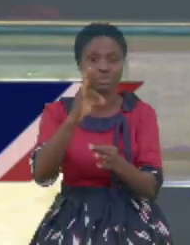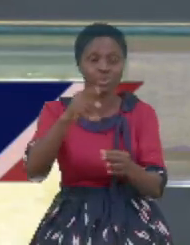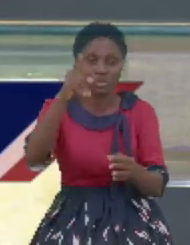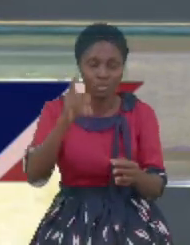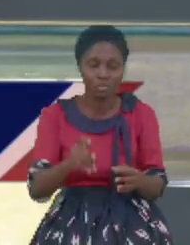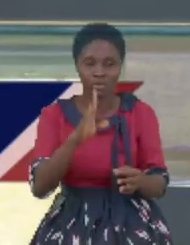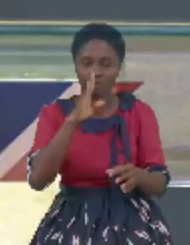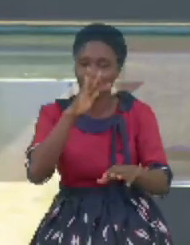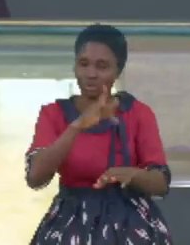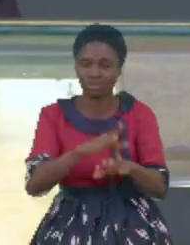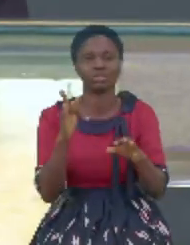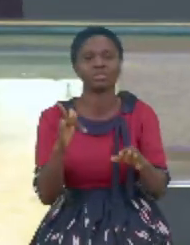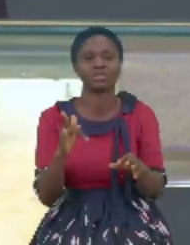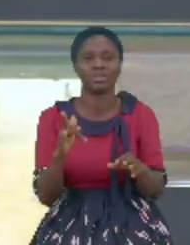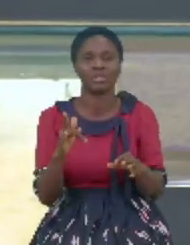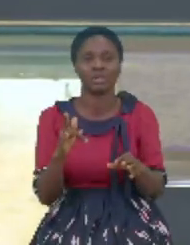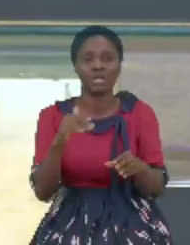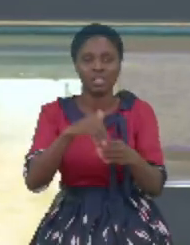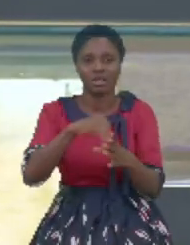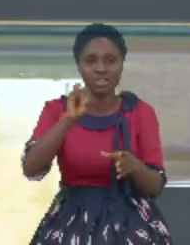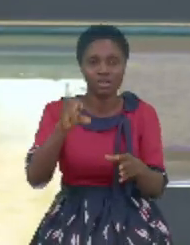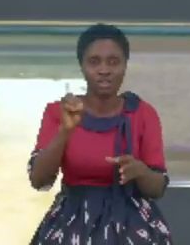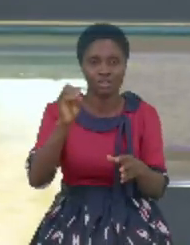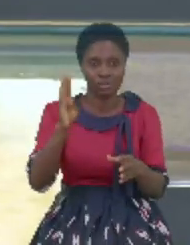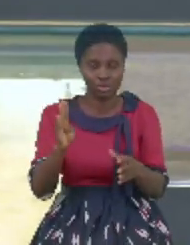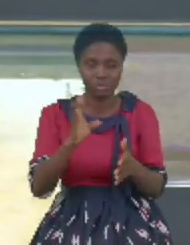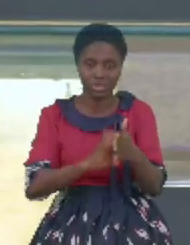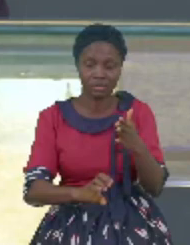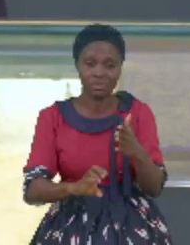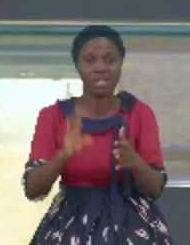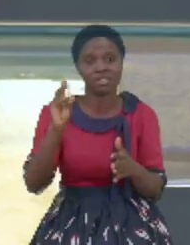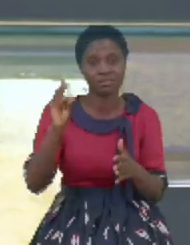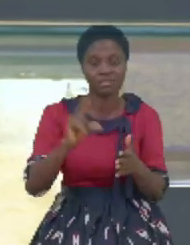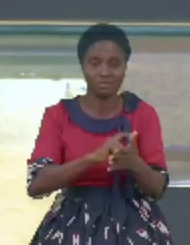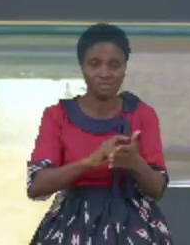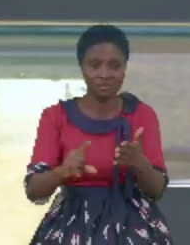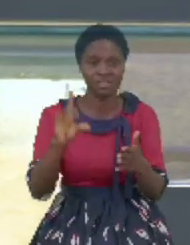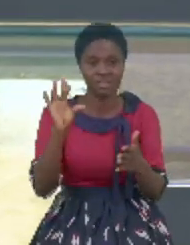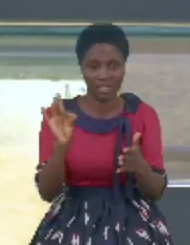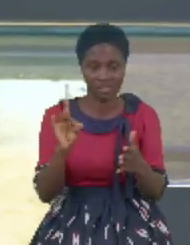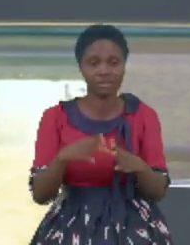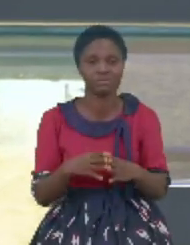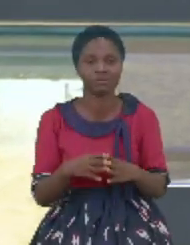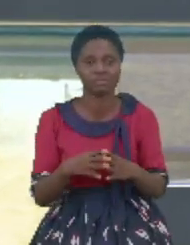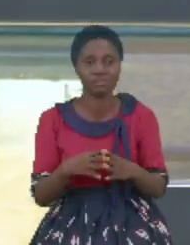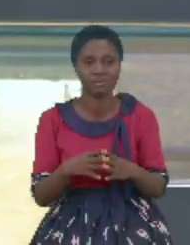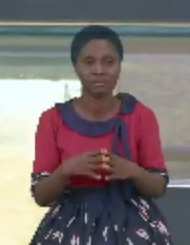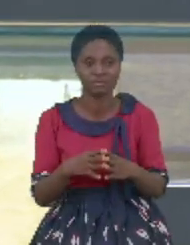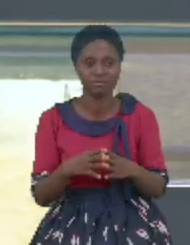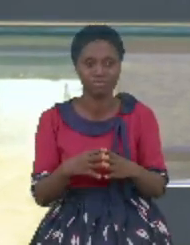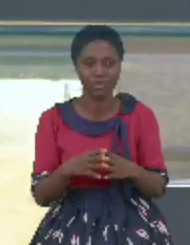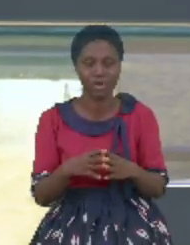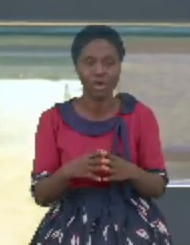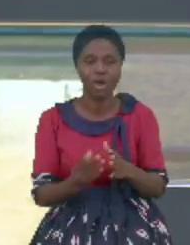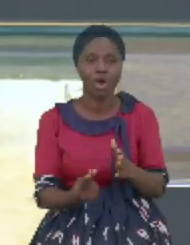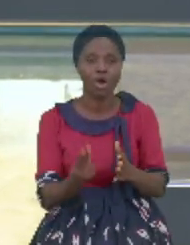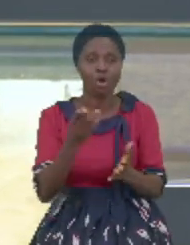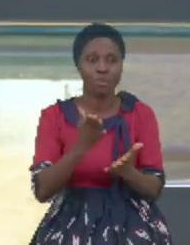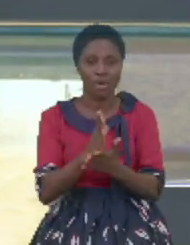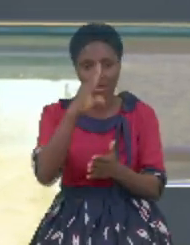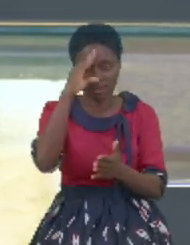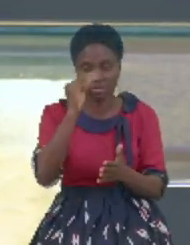restauration, votre esprit doit être réveillé. Job 17, je lis le verset 8. Les